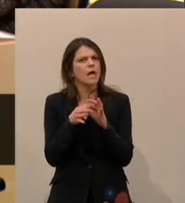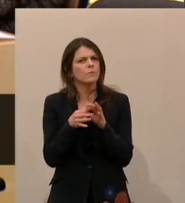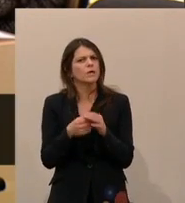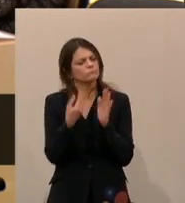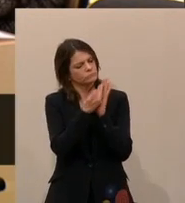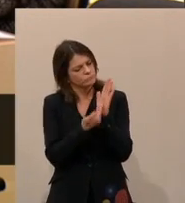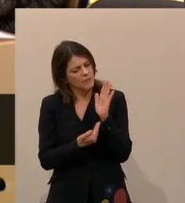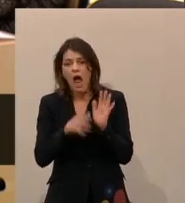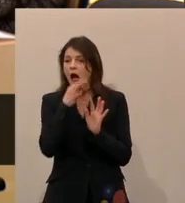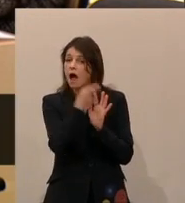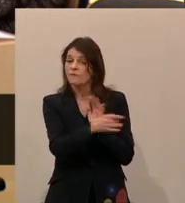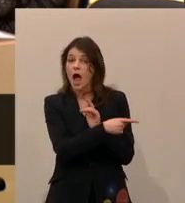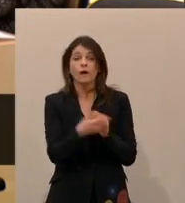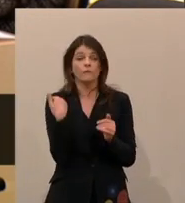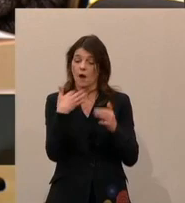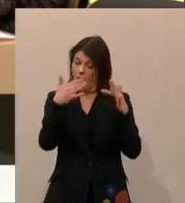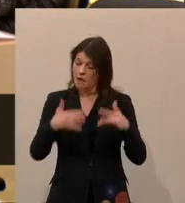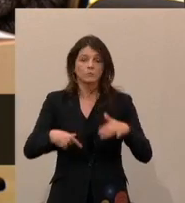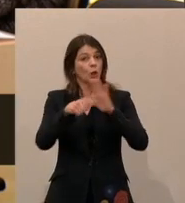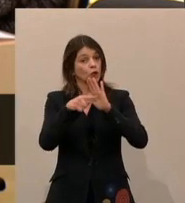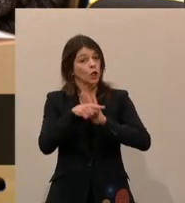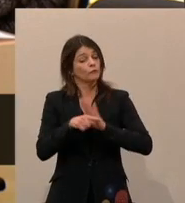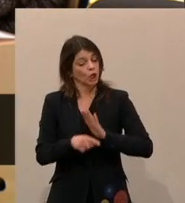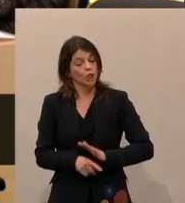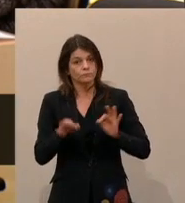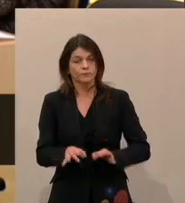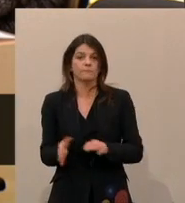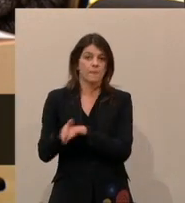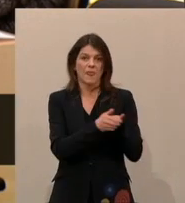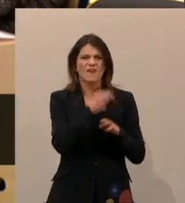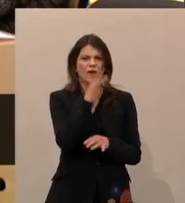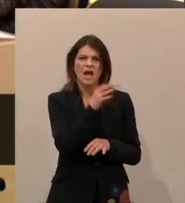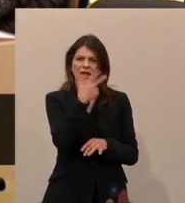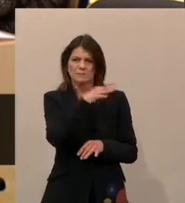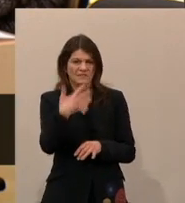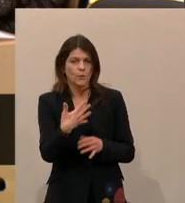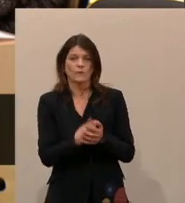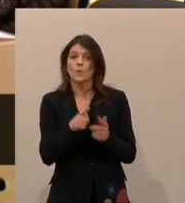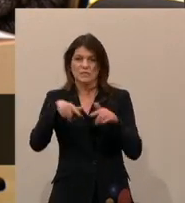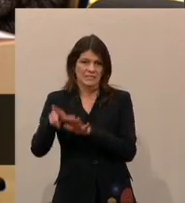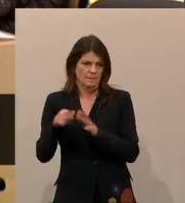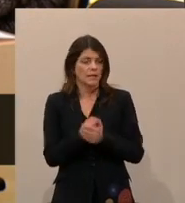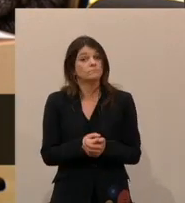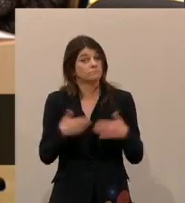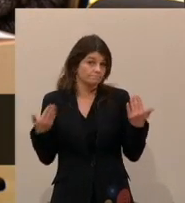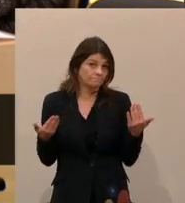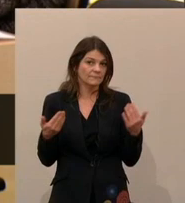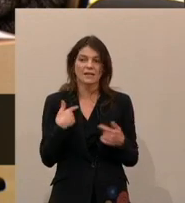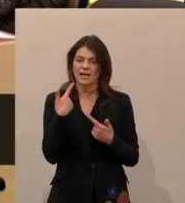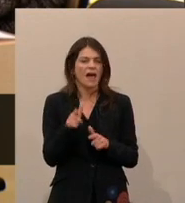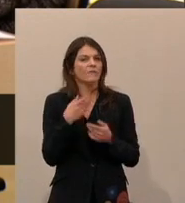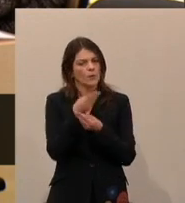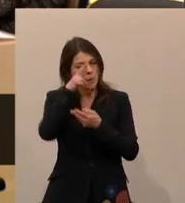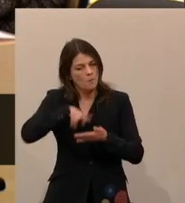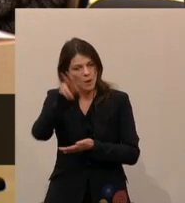vorgesehene Applikationsabfragen verliefen negativ. Zu den Fragen 3 bis 5 und 7. Hierzu darf ich eine Übersicht